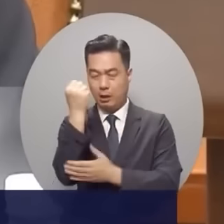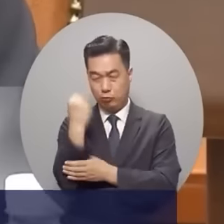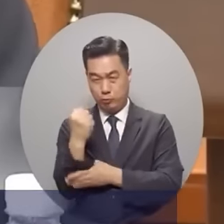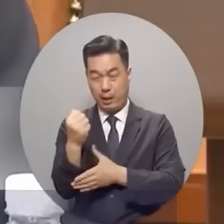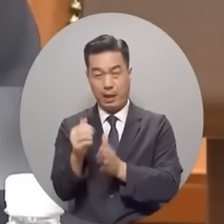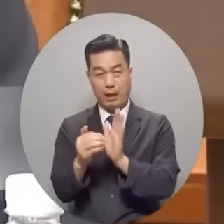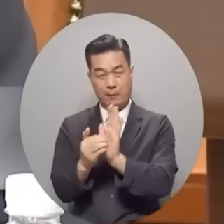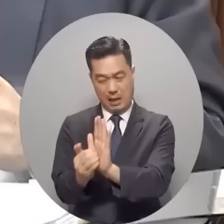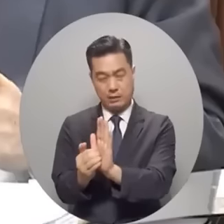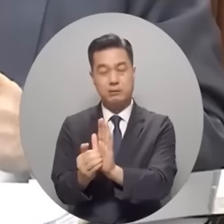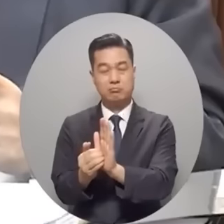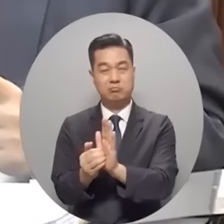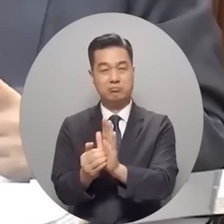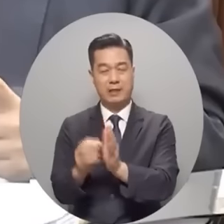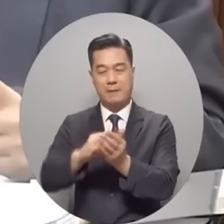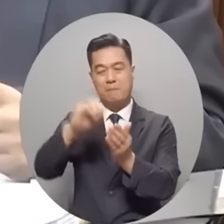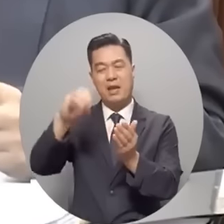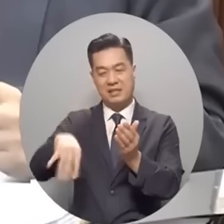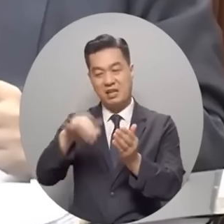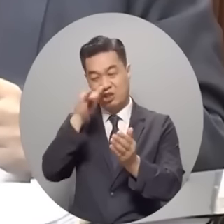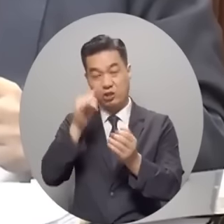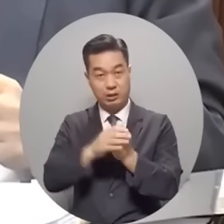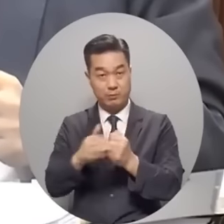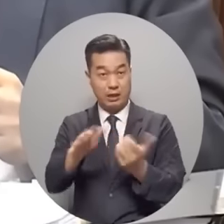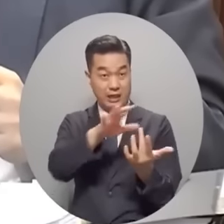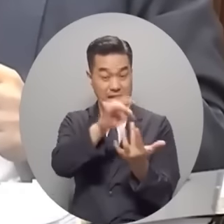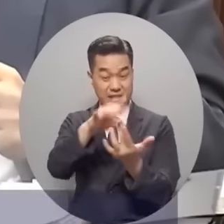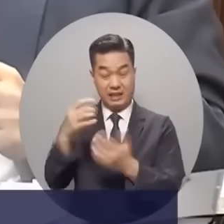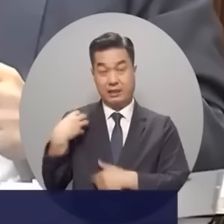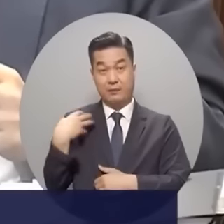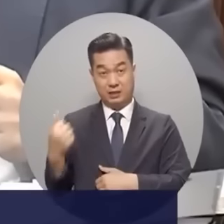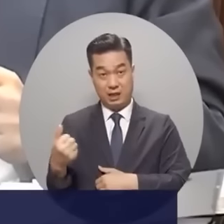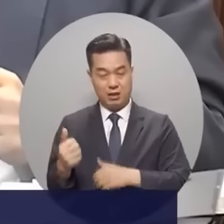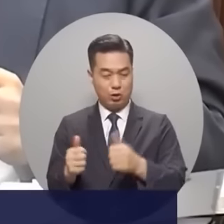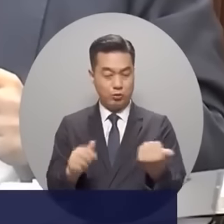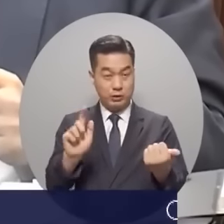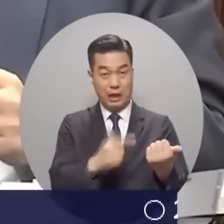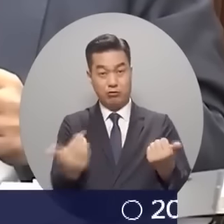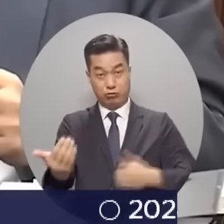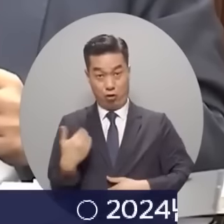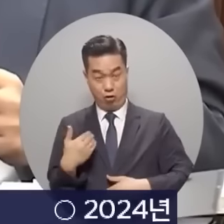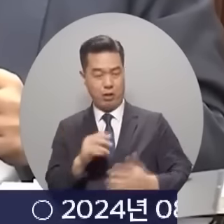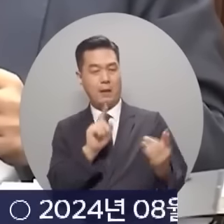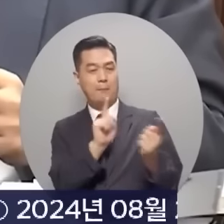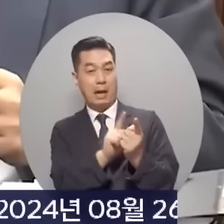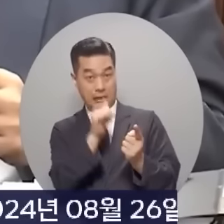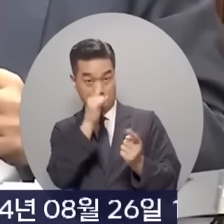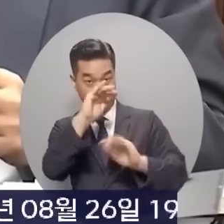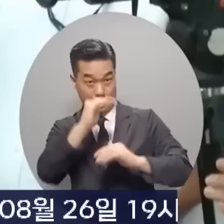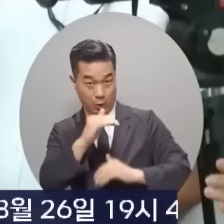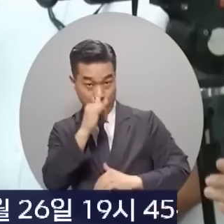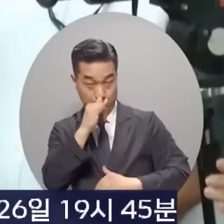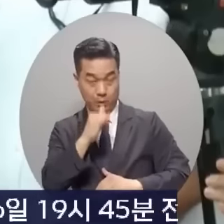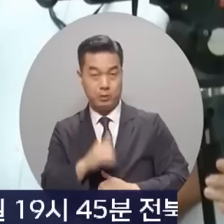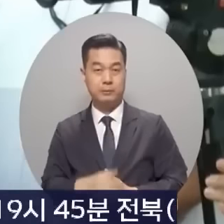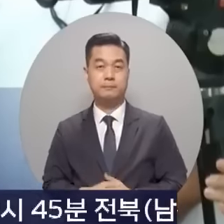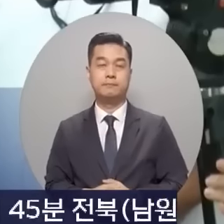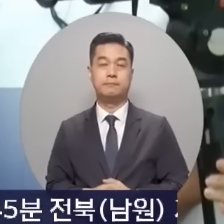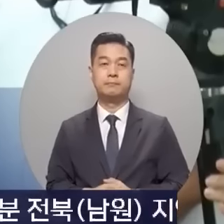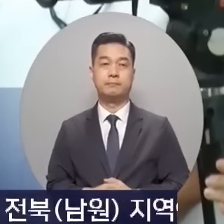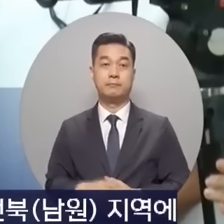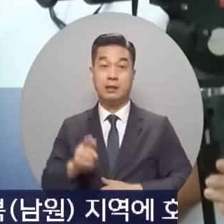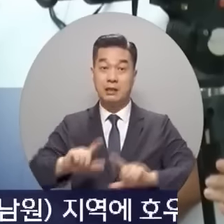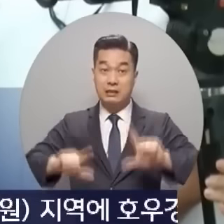배제하려 했다는 겁니다. 심지어 인사 담당자들이 고인이 숨지기 전날 고인을 만난 사실도 확인됐습니다. 네,